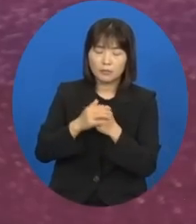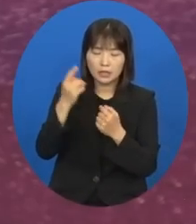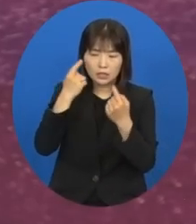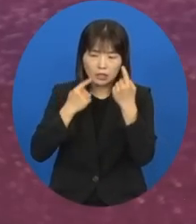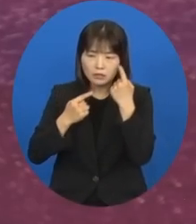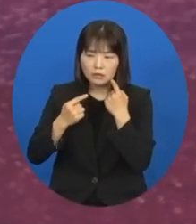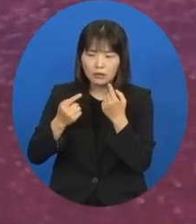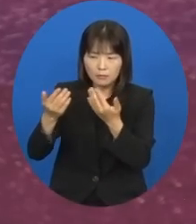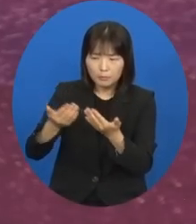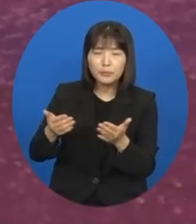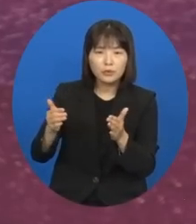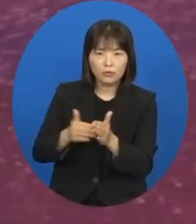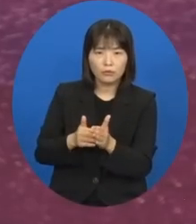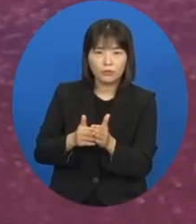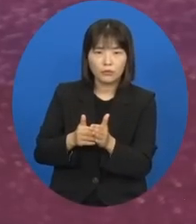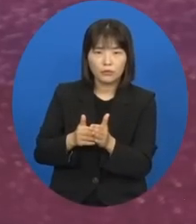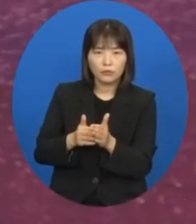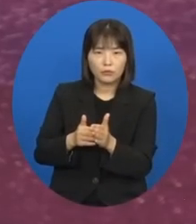만났으니까